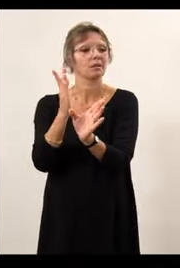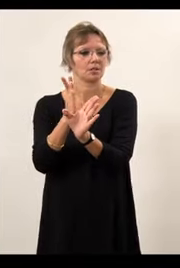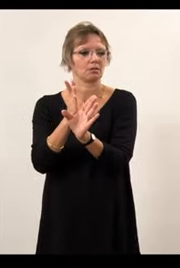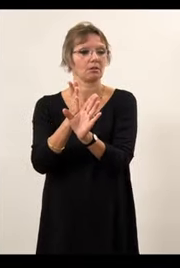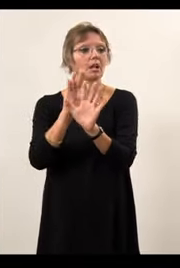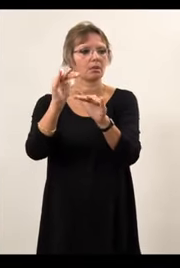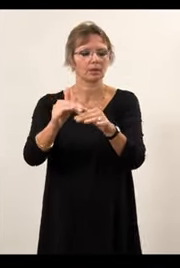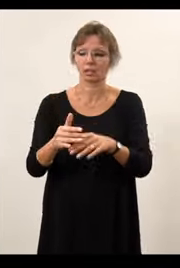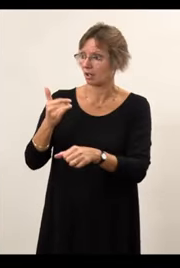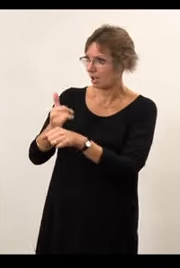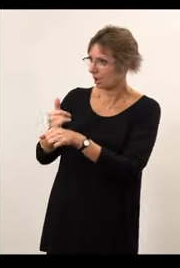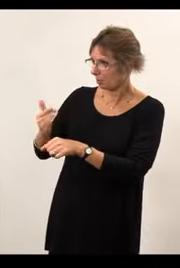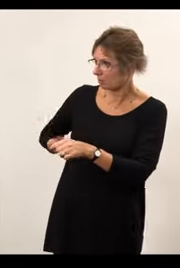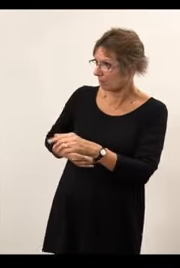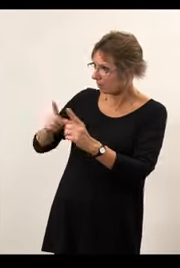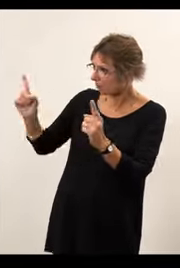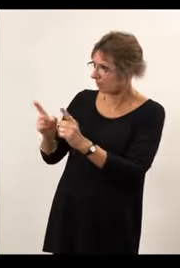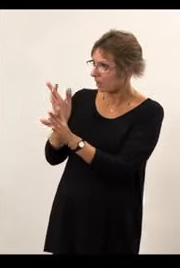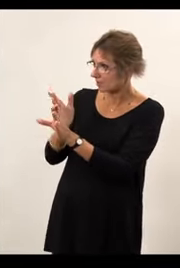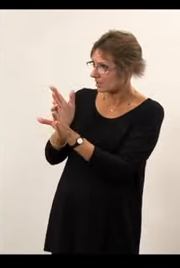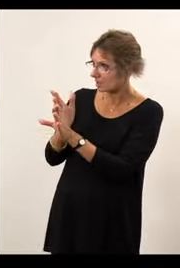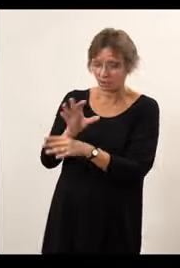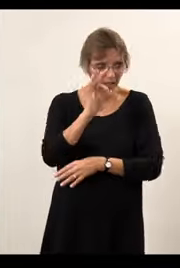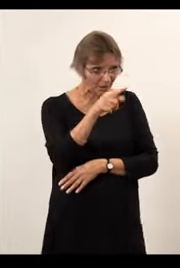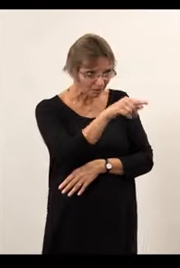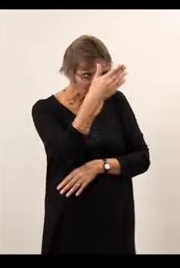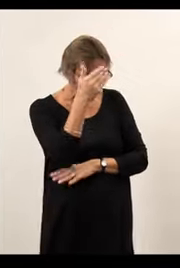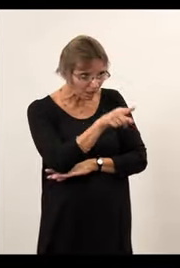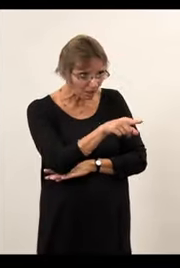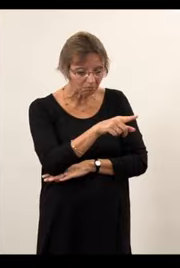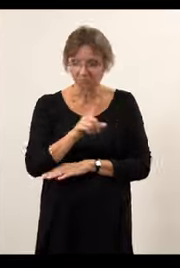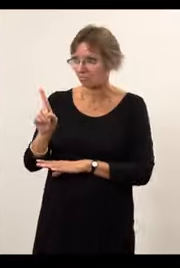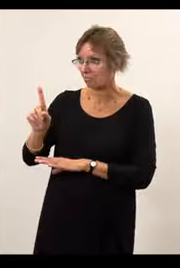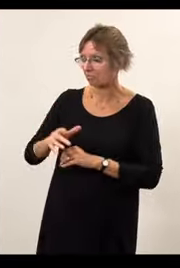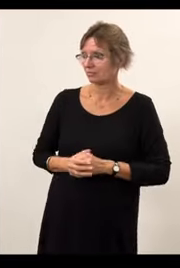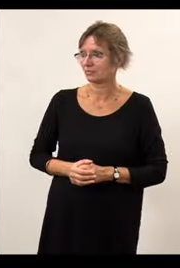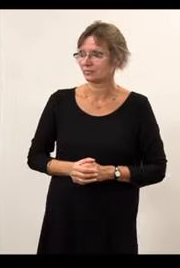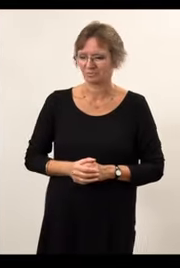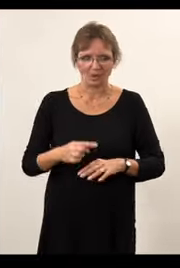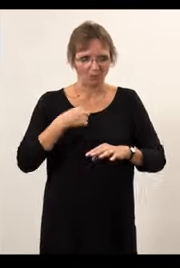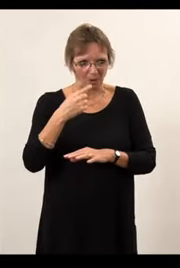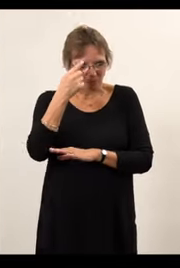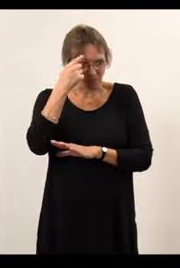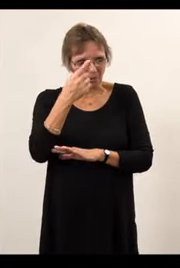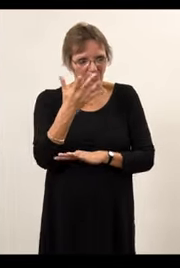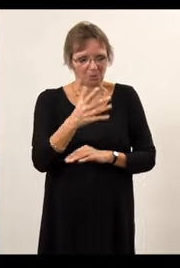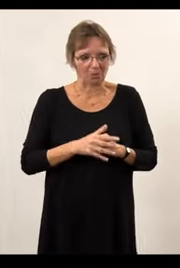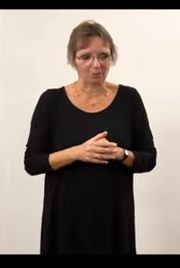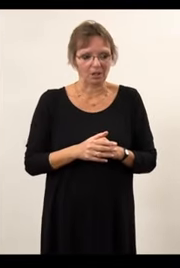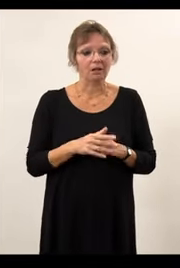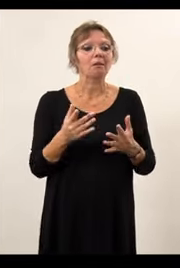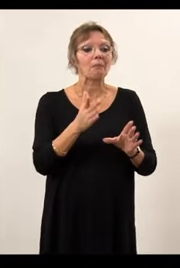Hein. Elle retourne voir la psy de ton école? Ouais. Tu savais pas? Ouais. Et je pense même